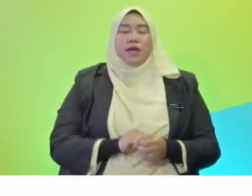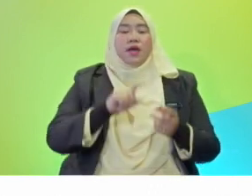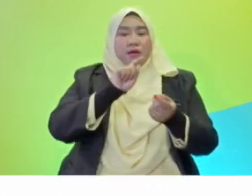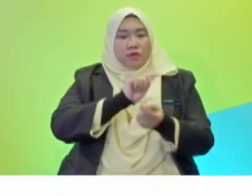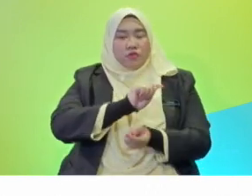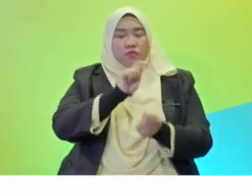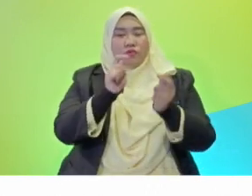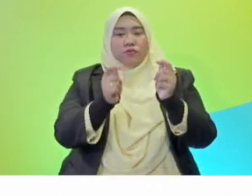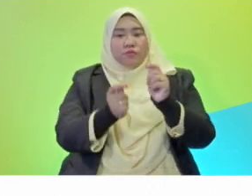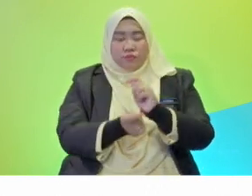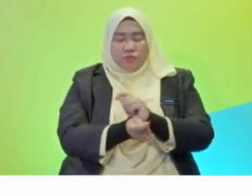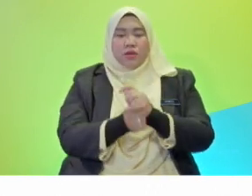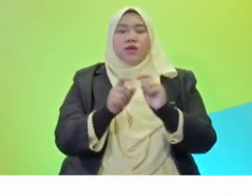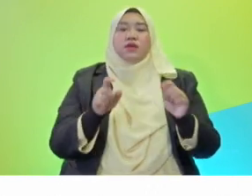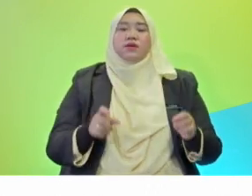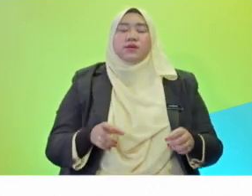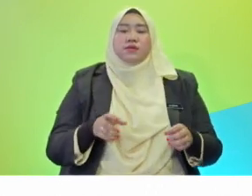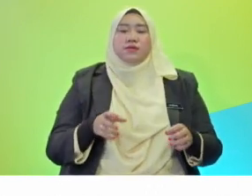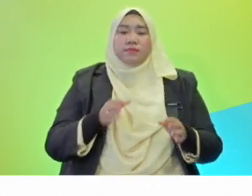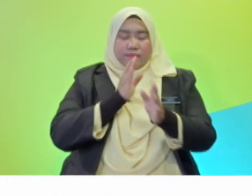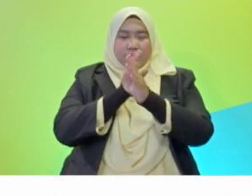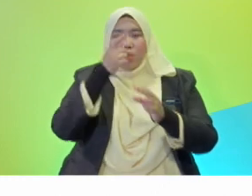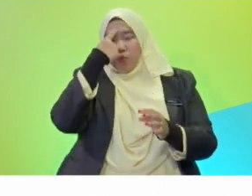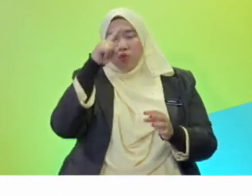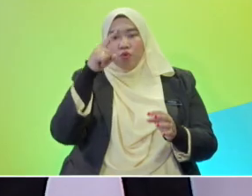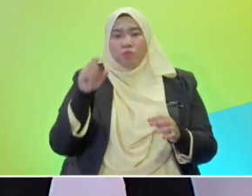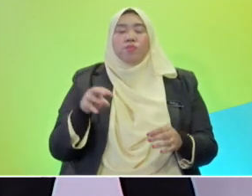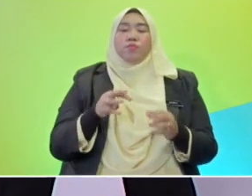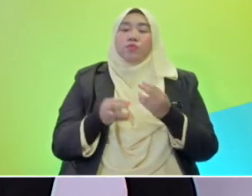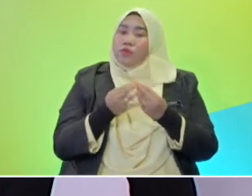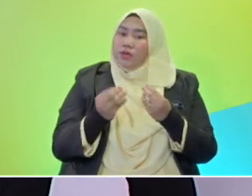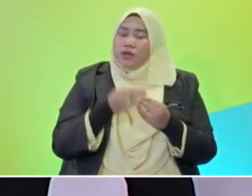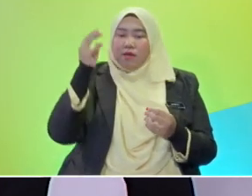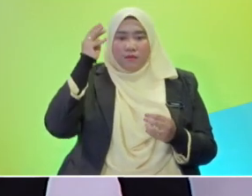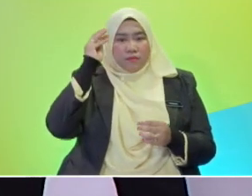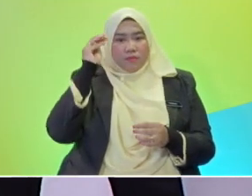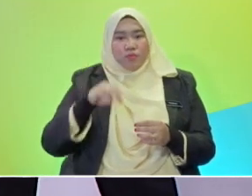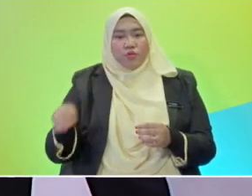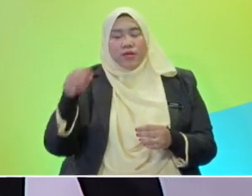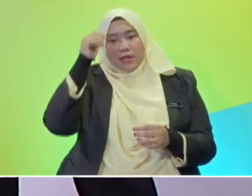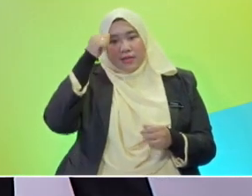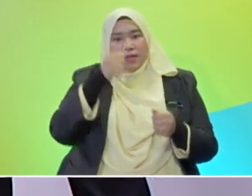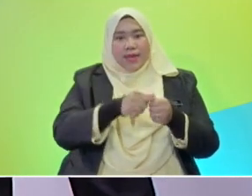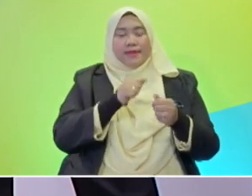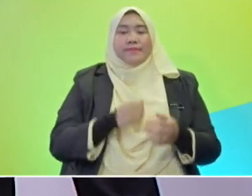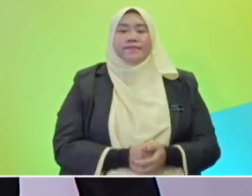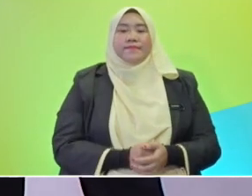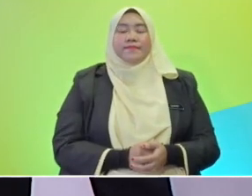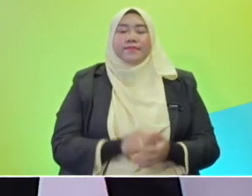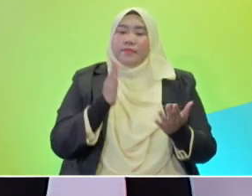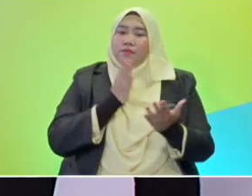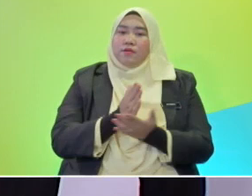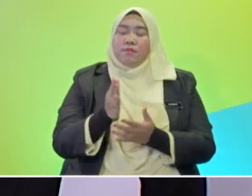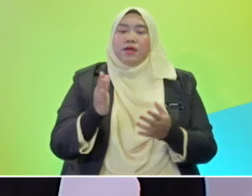yang memudahkan murid-murid untuk mengingati fakta juga oke terusnya terus pergi kepada